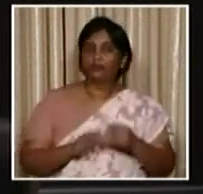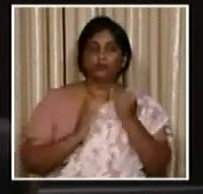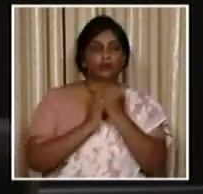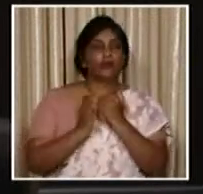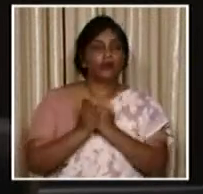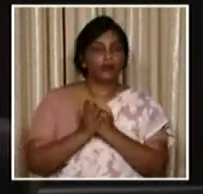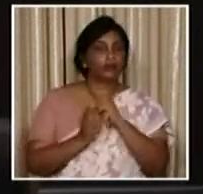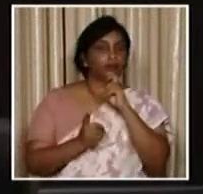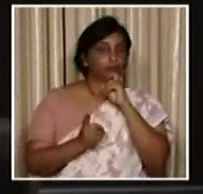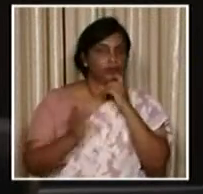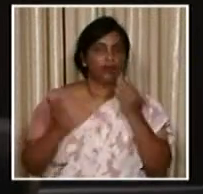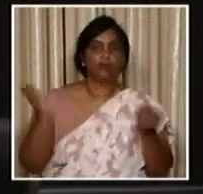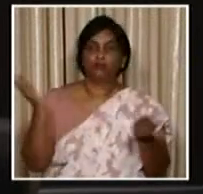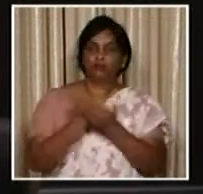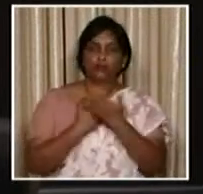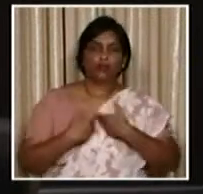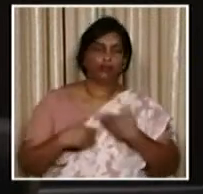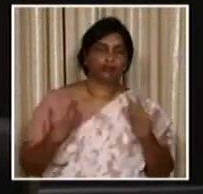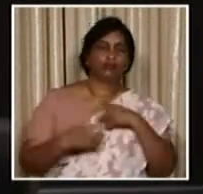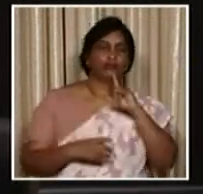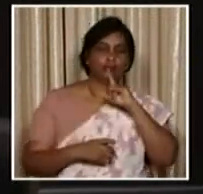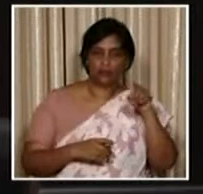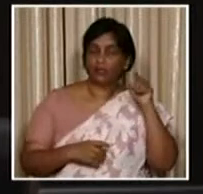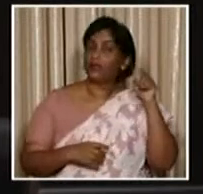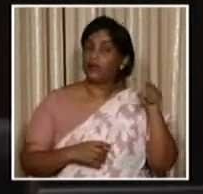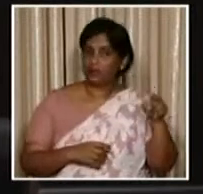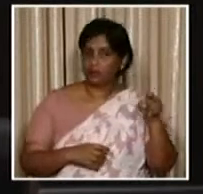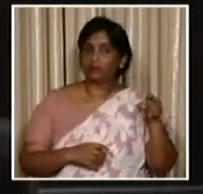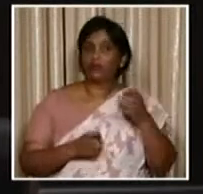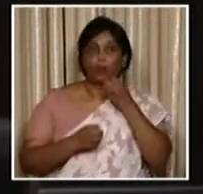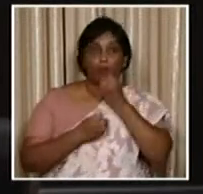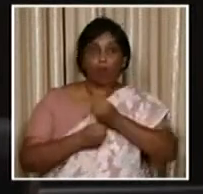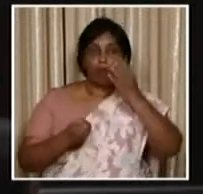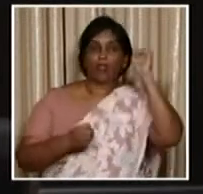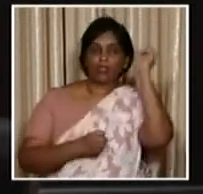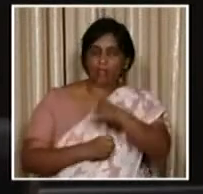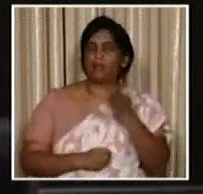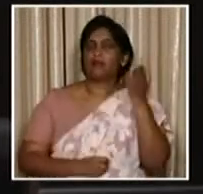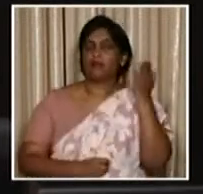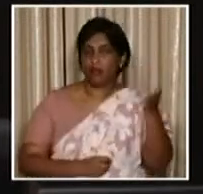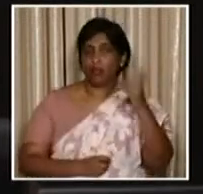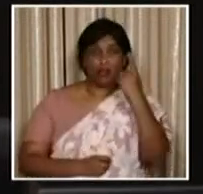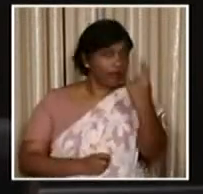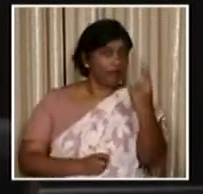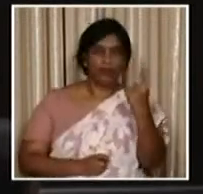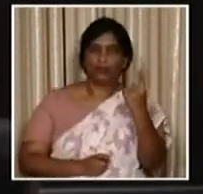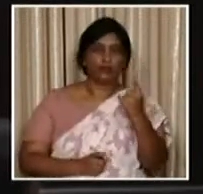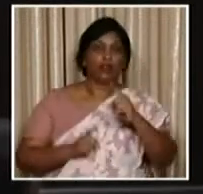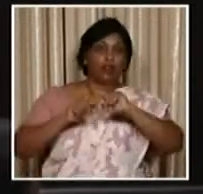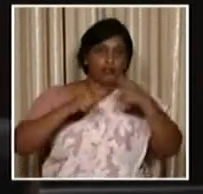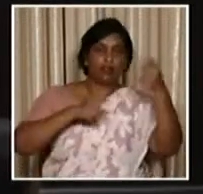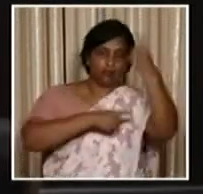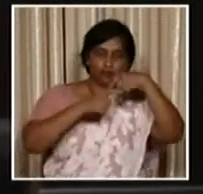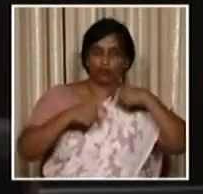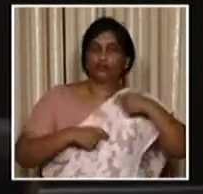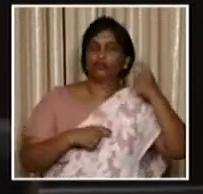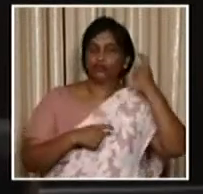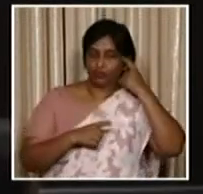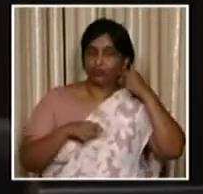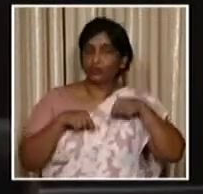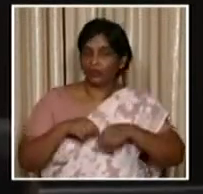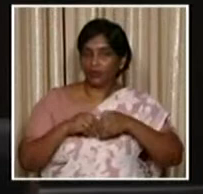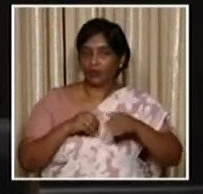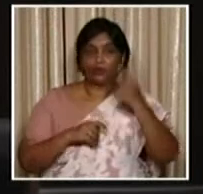කරුණු අධිකරණීට ඉදිරිපත් කරමින් මග හරිමින් ඉන්නවා එතුමා තමයි මේ බෝම්බේ දැම්මේ එතුමා විතරක් නෙමෙයි තව අය අපි දන්නවා මේ